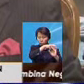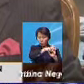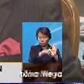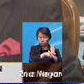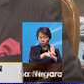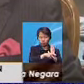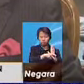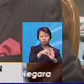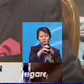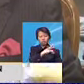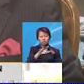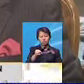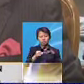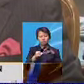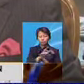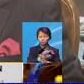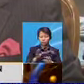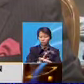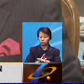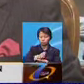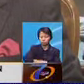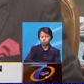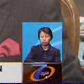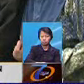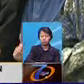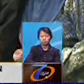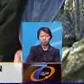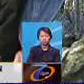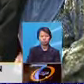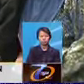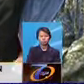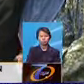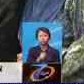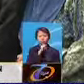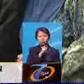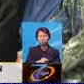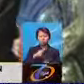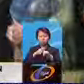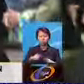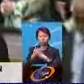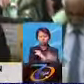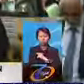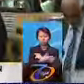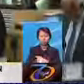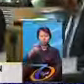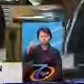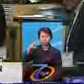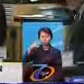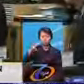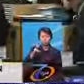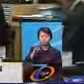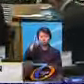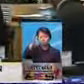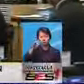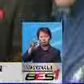order dan juga jangan melanggari perlembagaan. Yang di-Pertua Dewan Negara yang ke-17